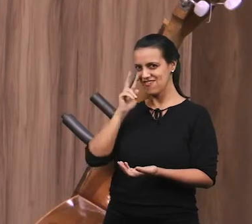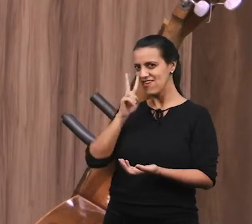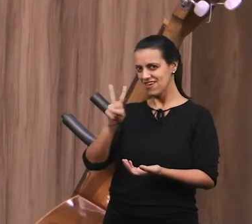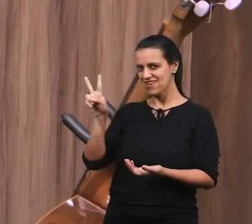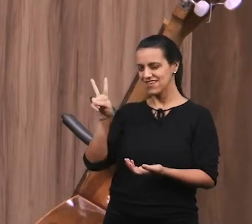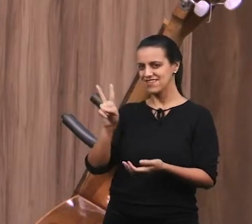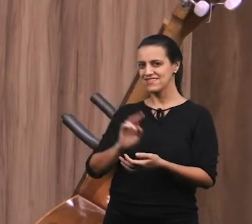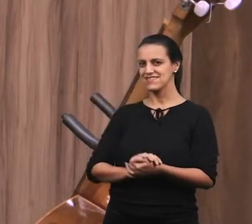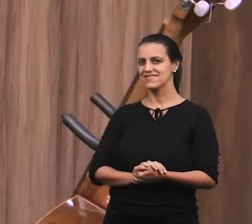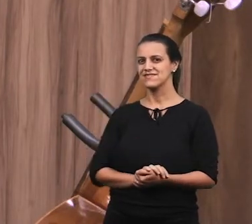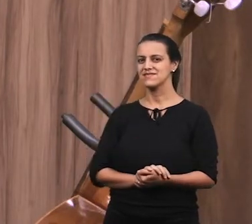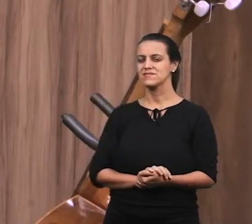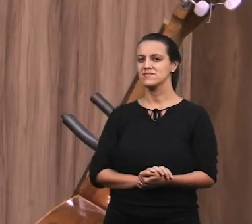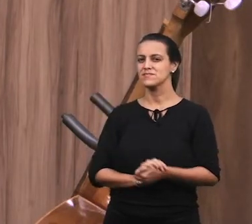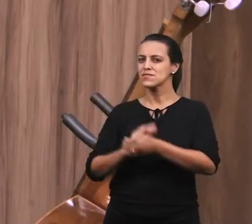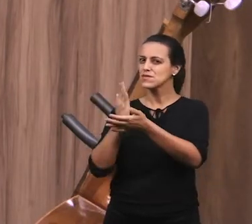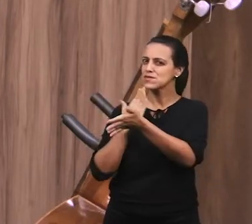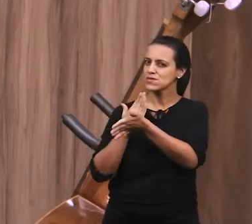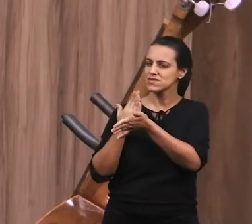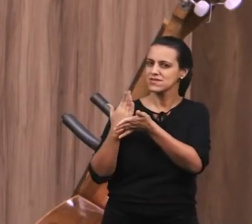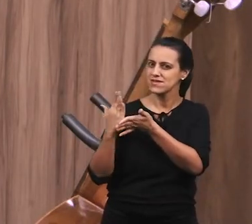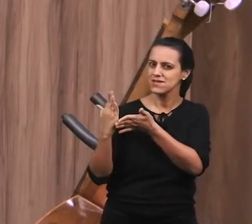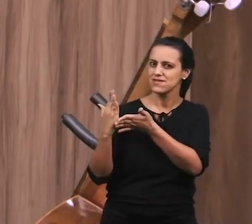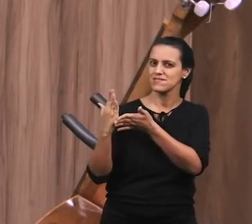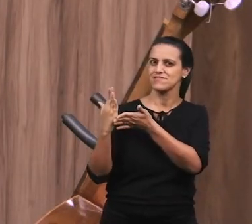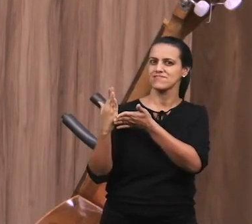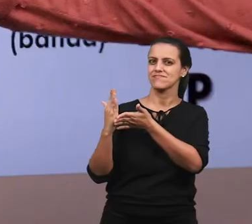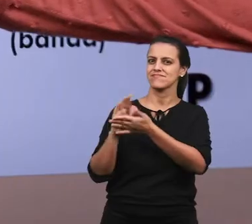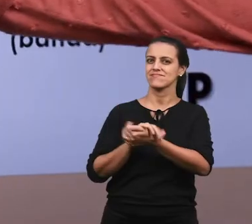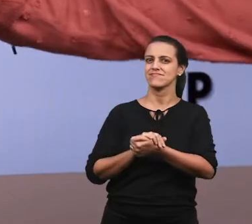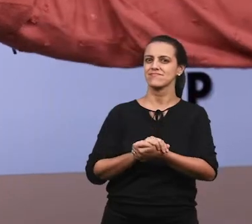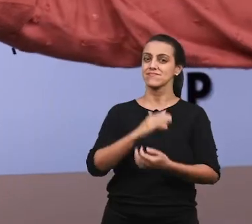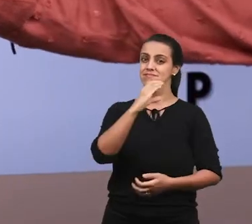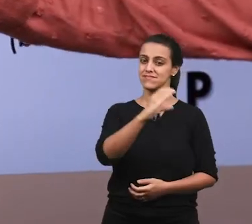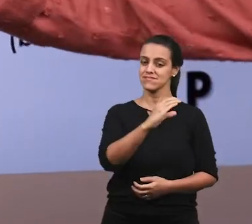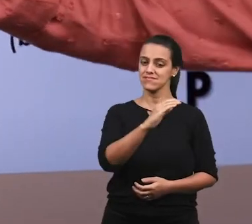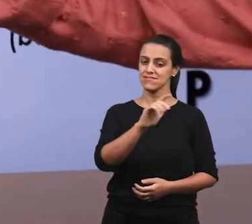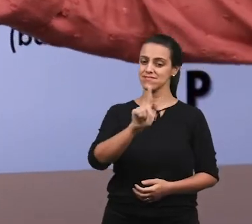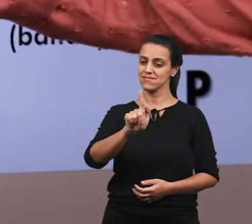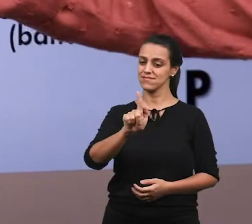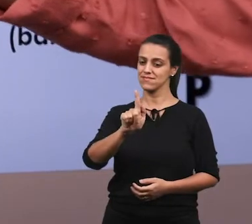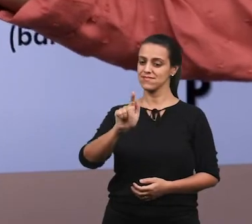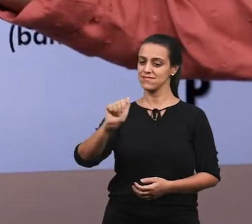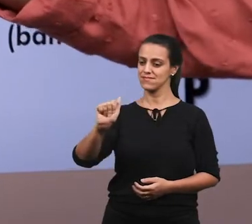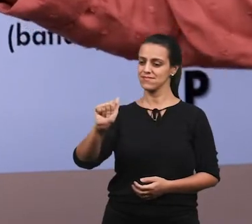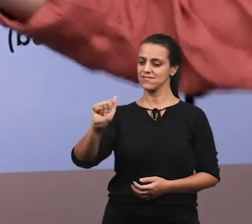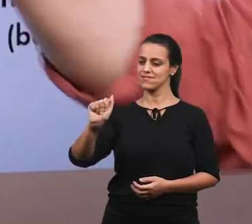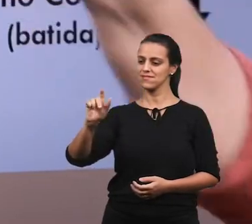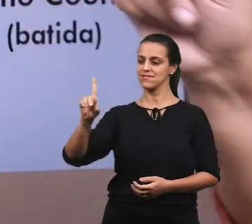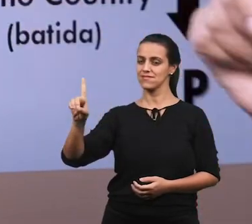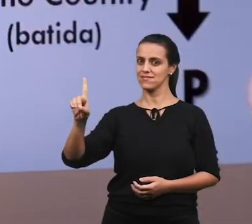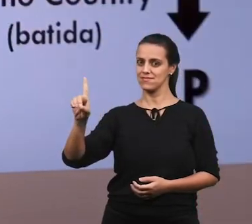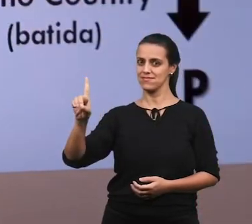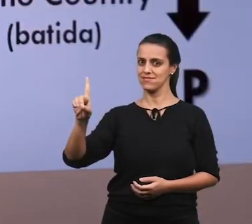с цифровками. Вступление, до, соль, ля и ре.